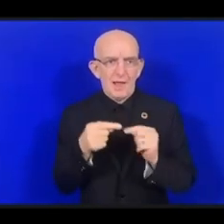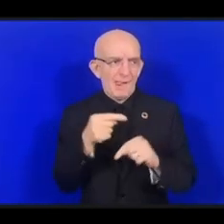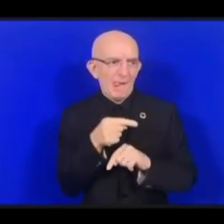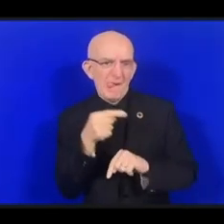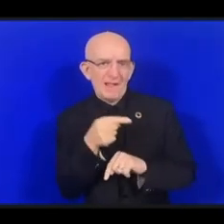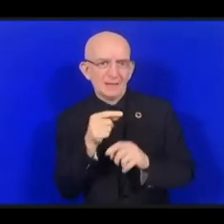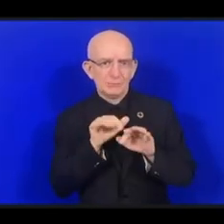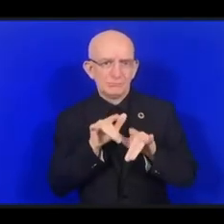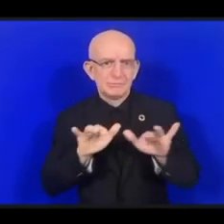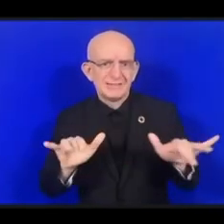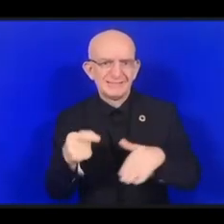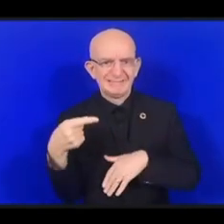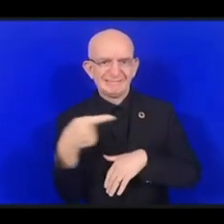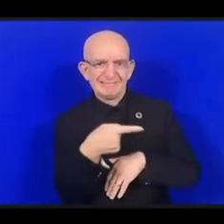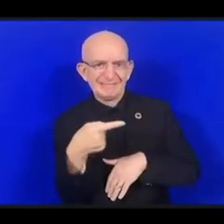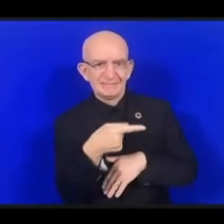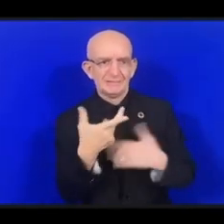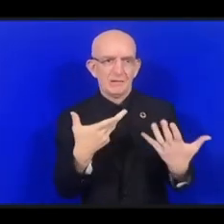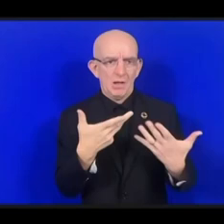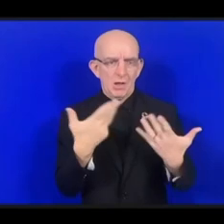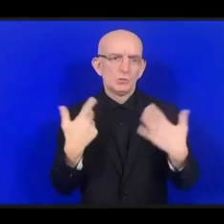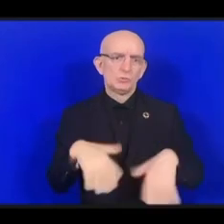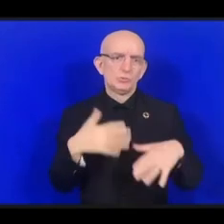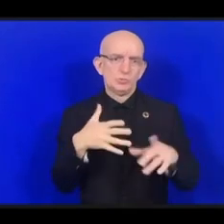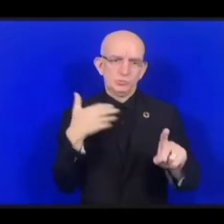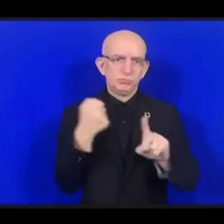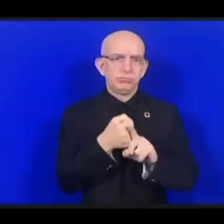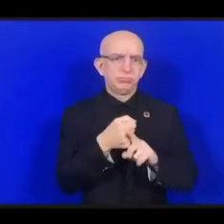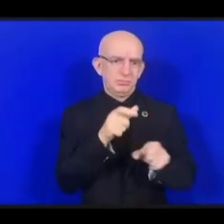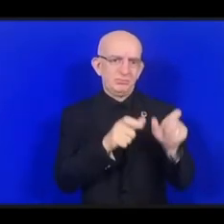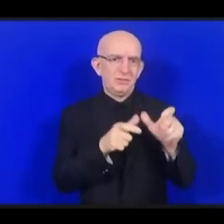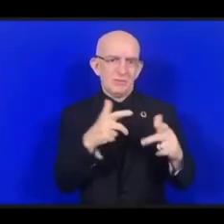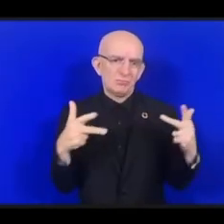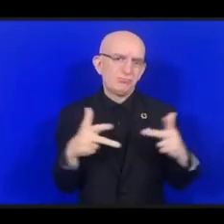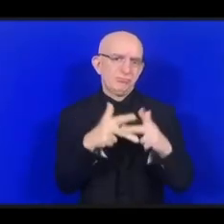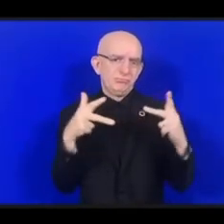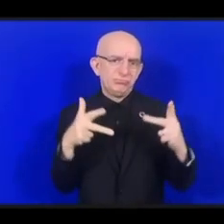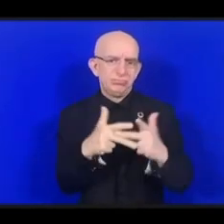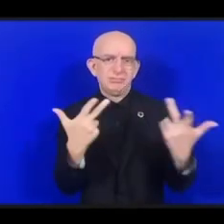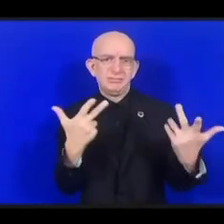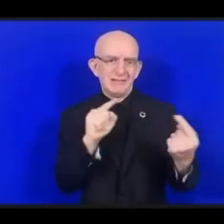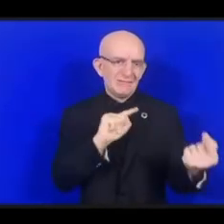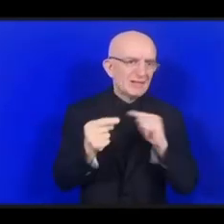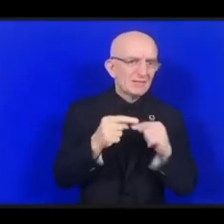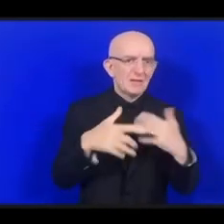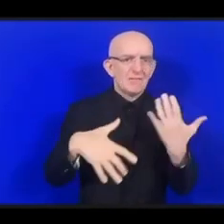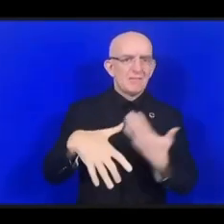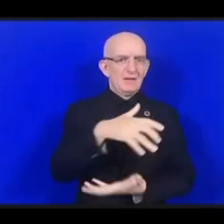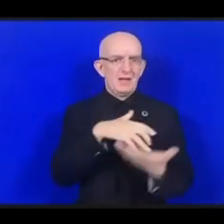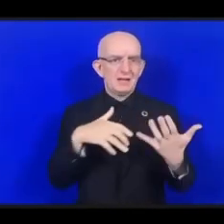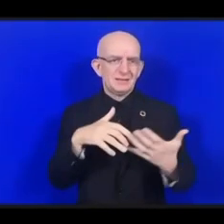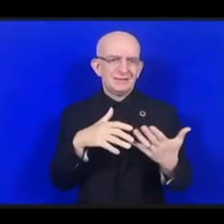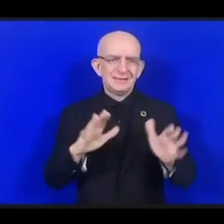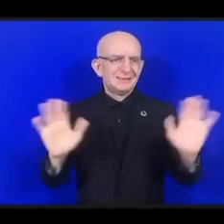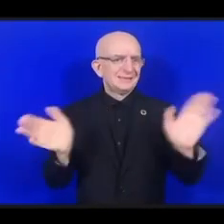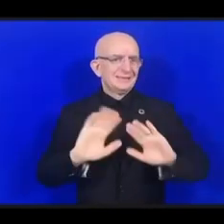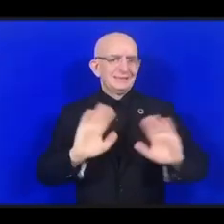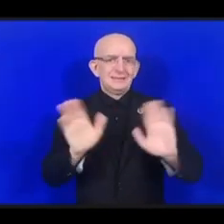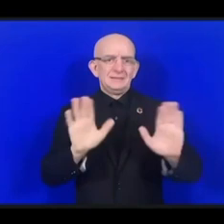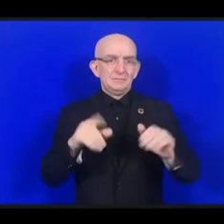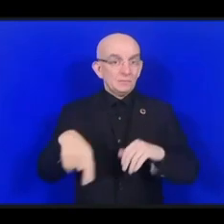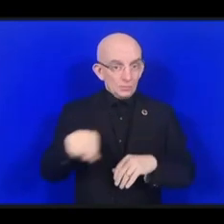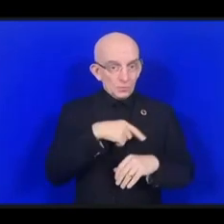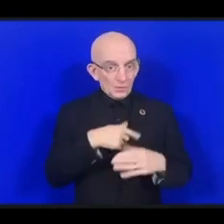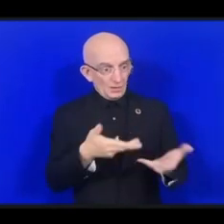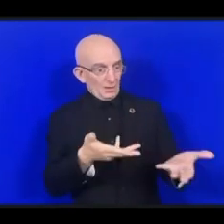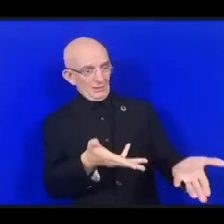果。朋友们，我们不能够让互联网成为一个无法无天的领域。严格的互联网监管框架